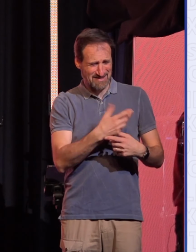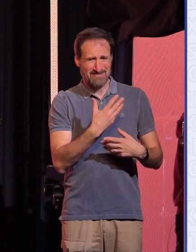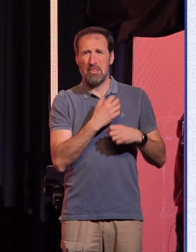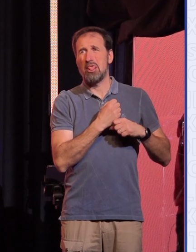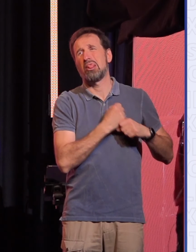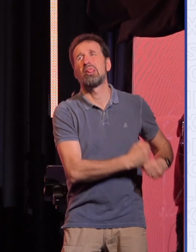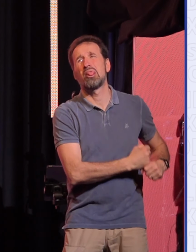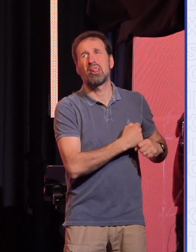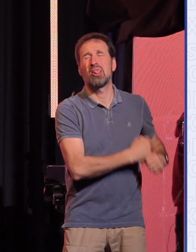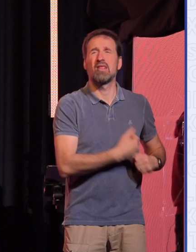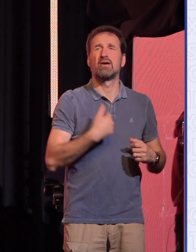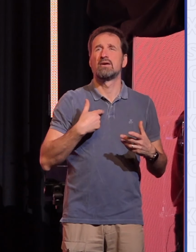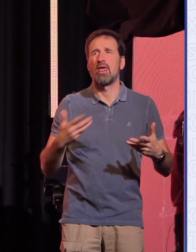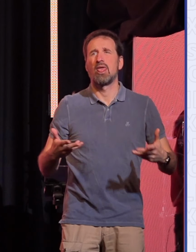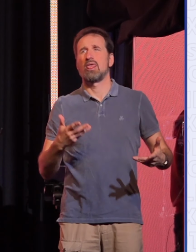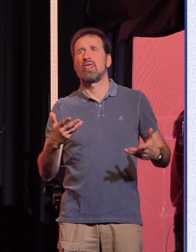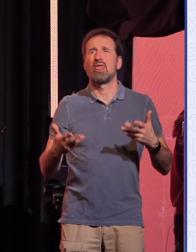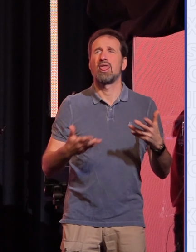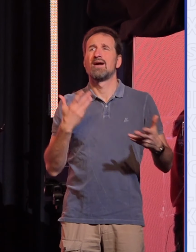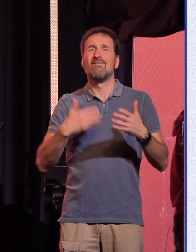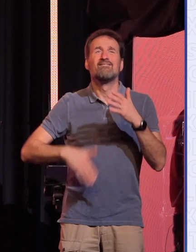Und ich danke dir für diesen Liebesbeweis.